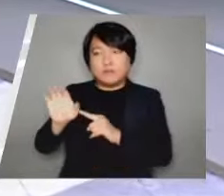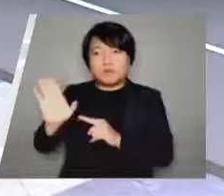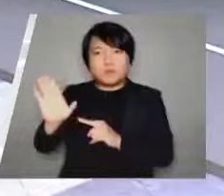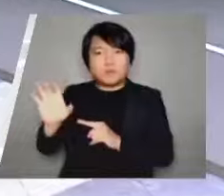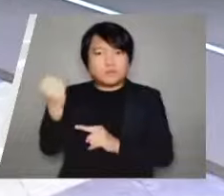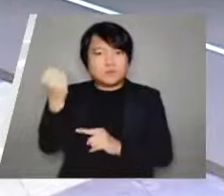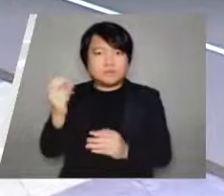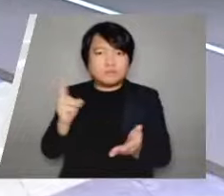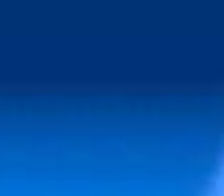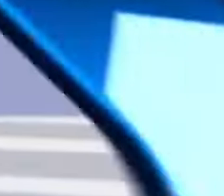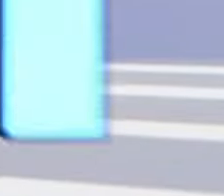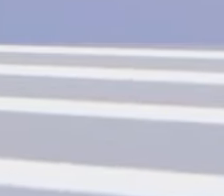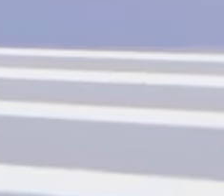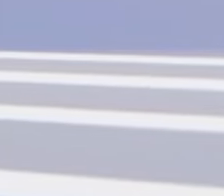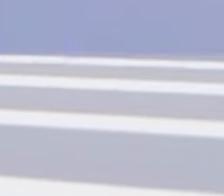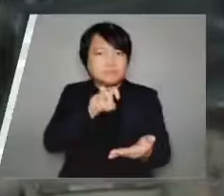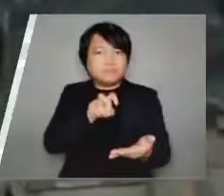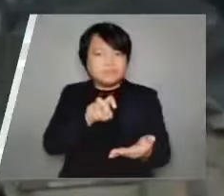Jun Veneracion.